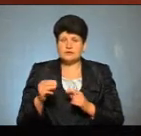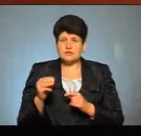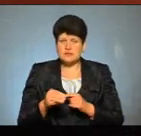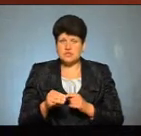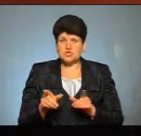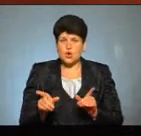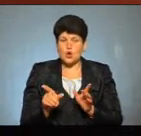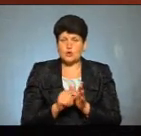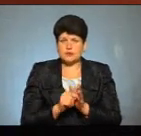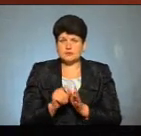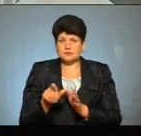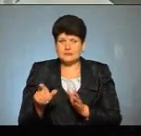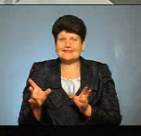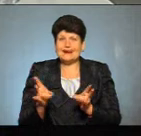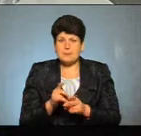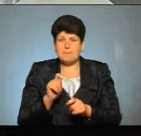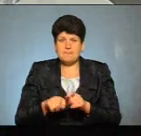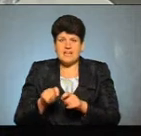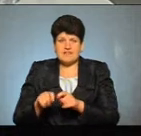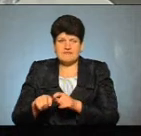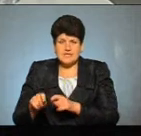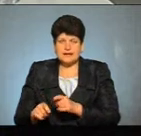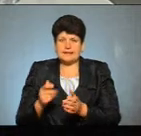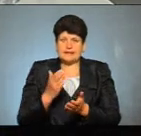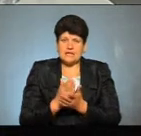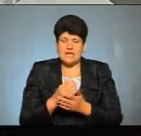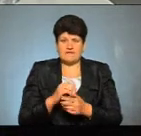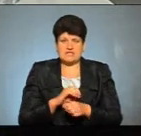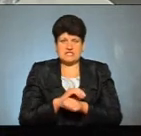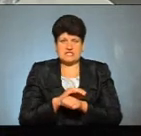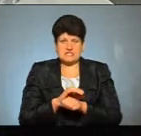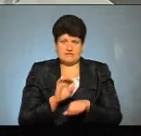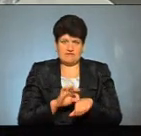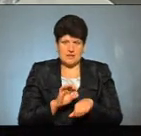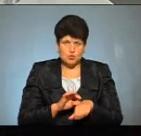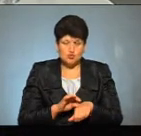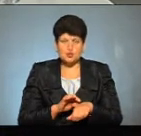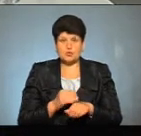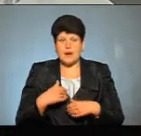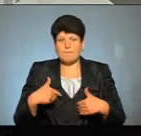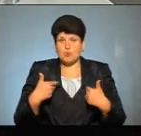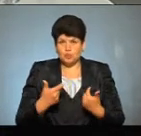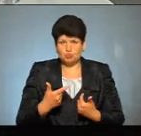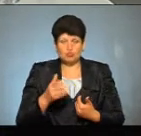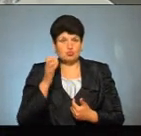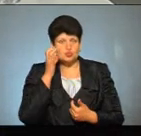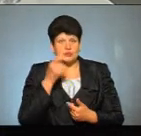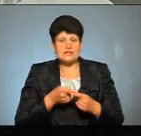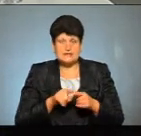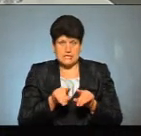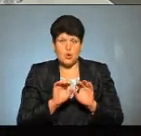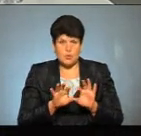осіб з Кременеччини потрібно перевірити на наявність вірусу. Я пропоную зараз послухати цей коментар, тоді